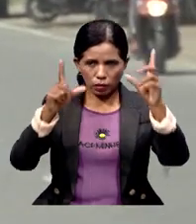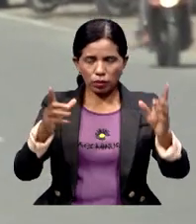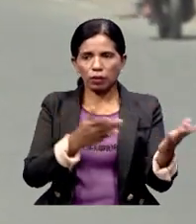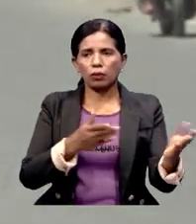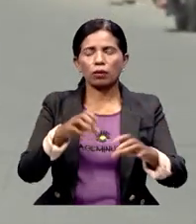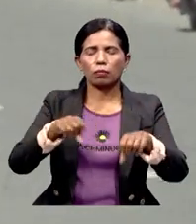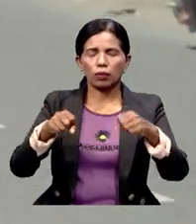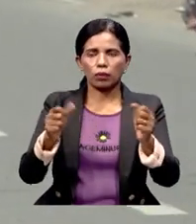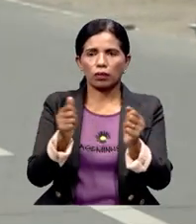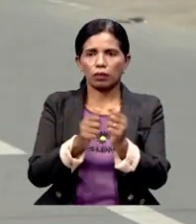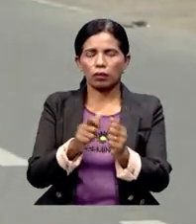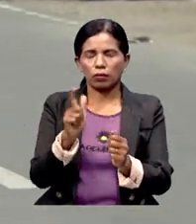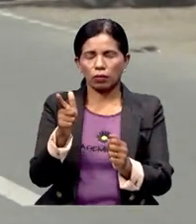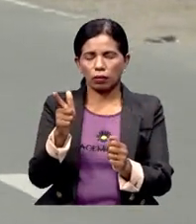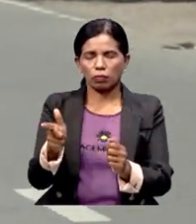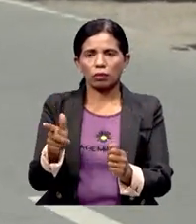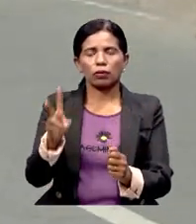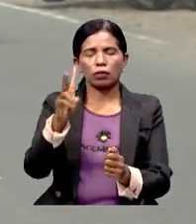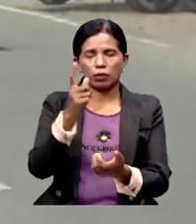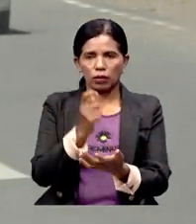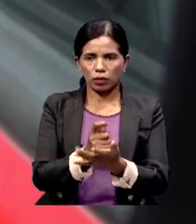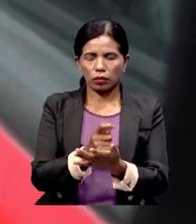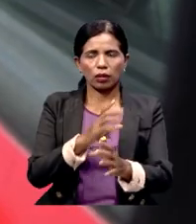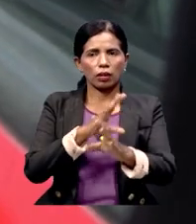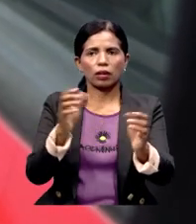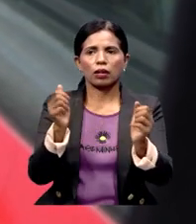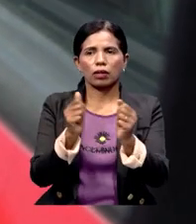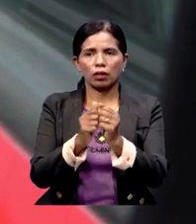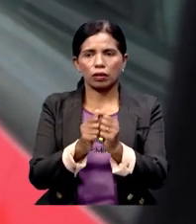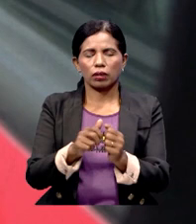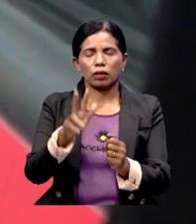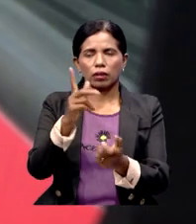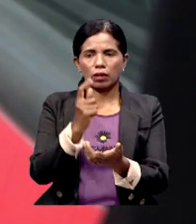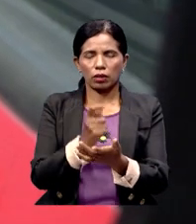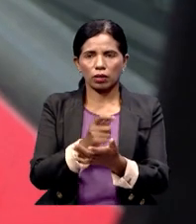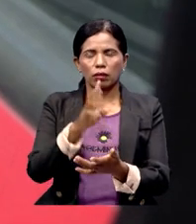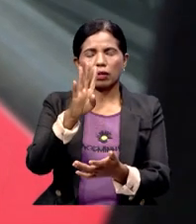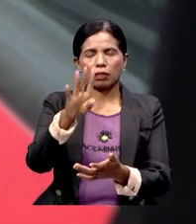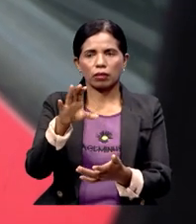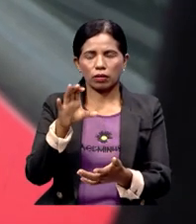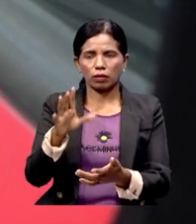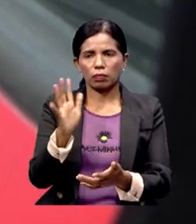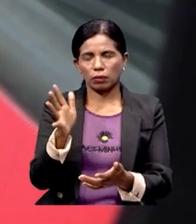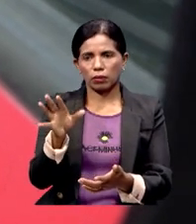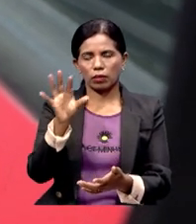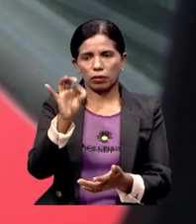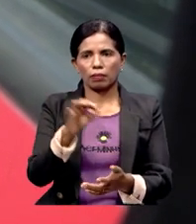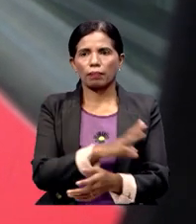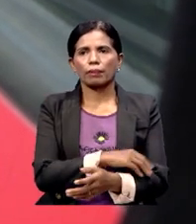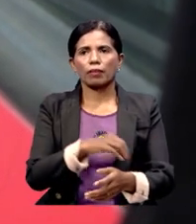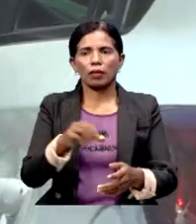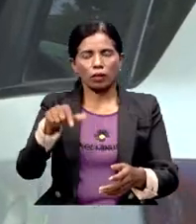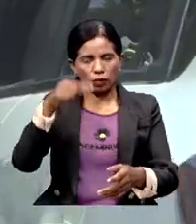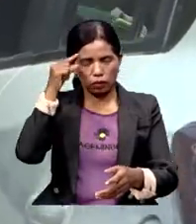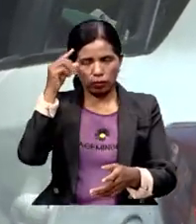motor liurihun rua nulu resin rua no kareta hamutuk rihun tolu atus rua lima nulu resin sia. Ho kuantidade ne